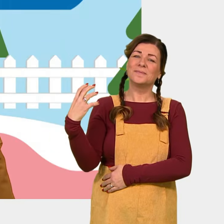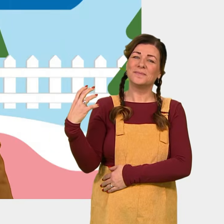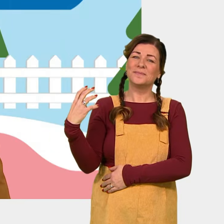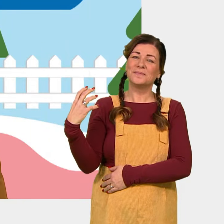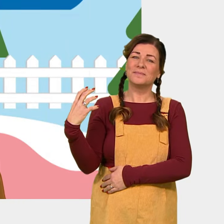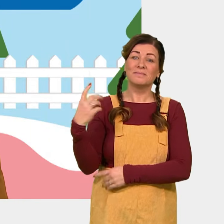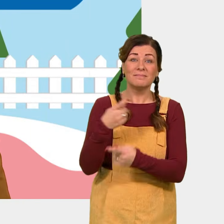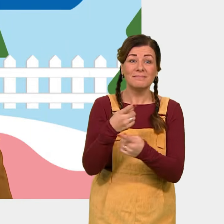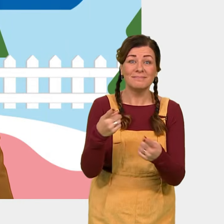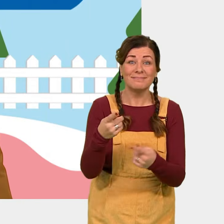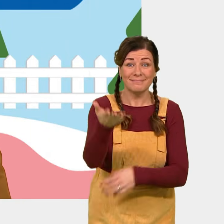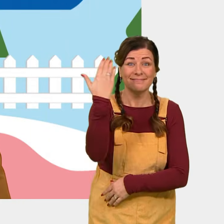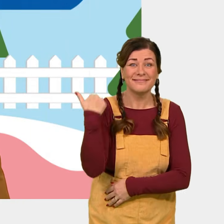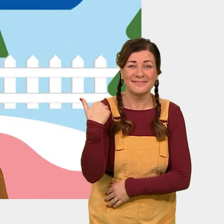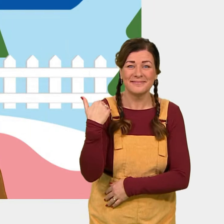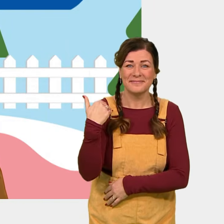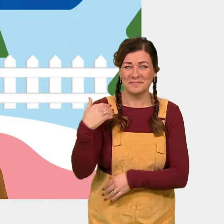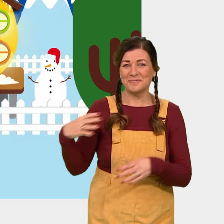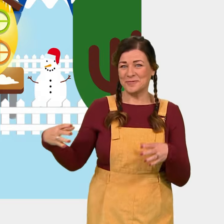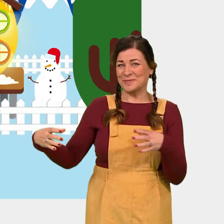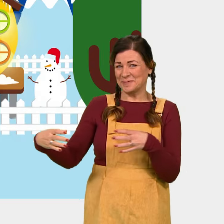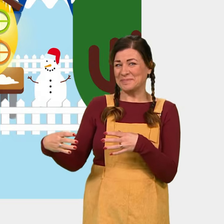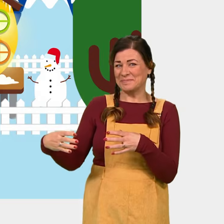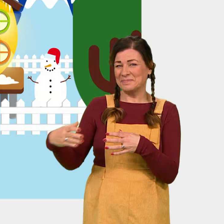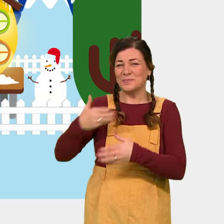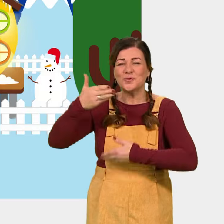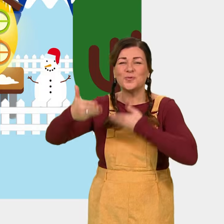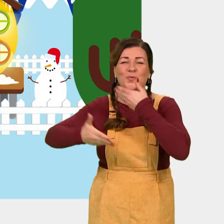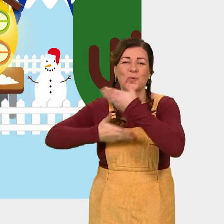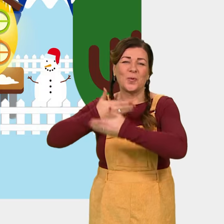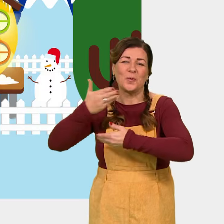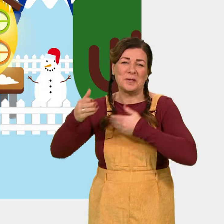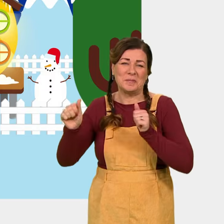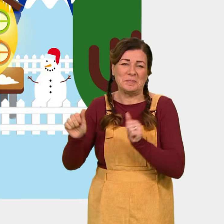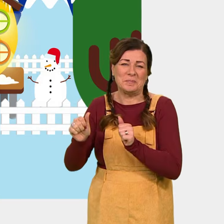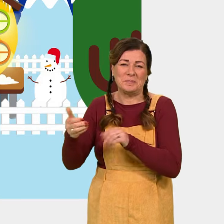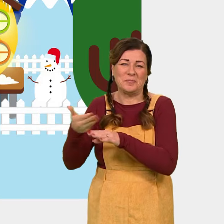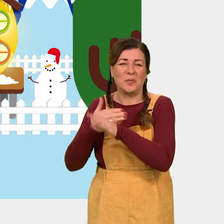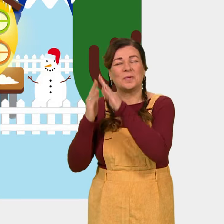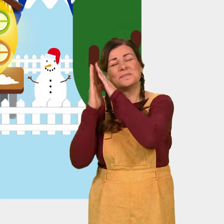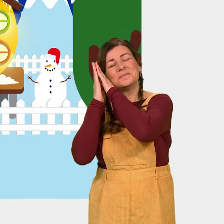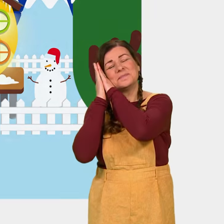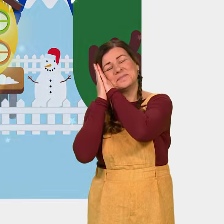Felly, dewch gyda fi at y criw i glywed stori fach cyn cysgu.